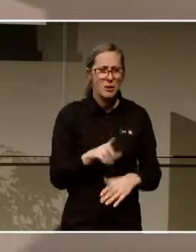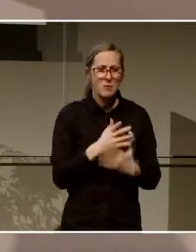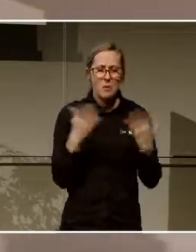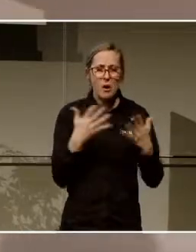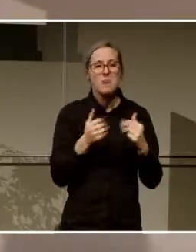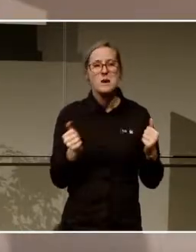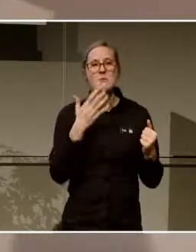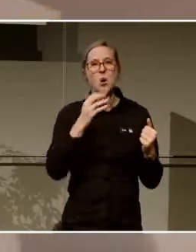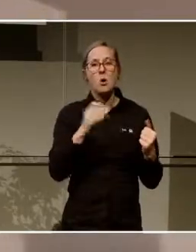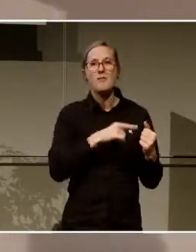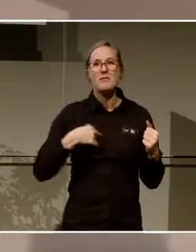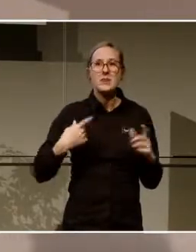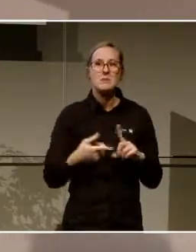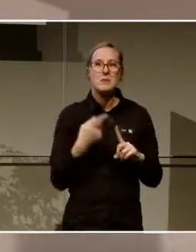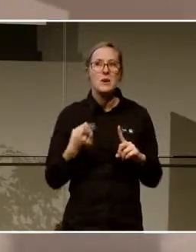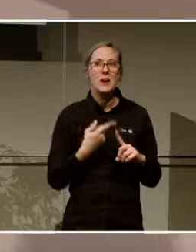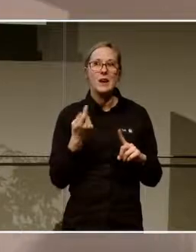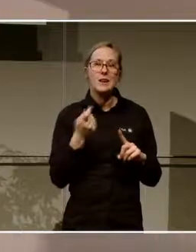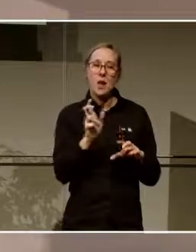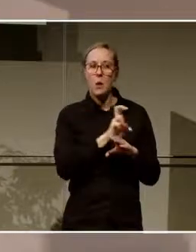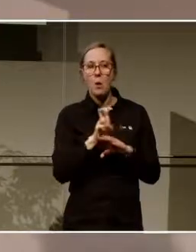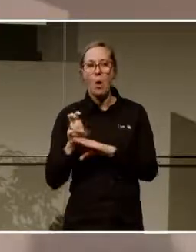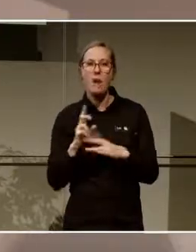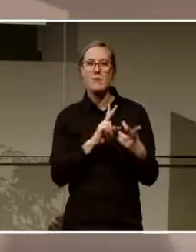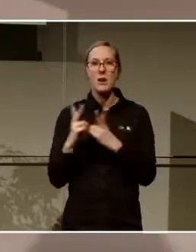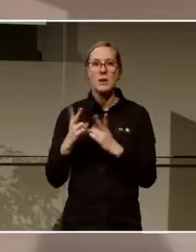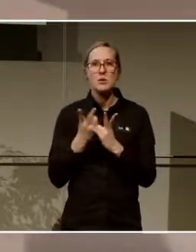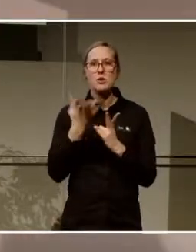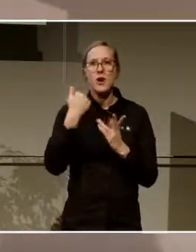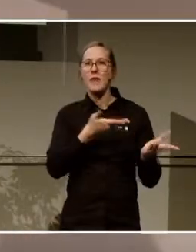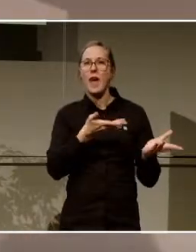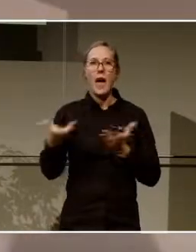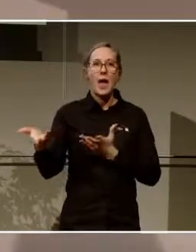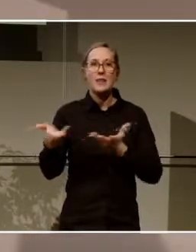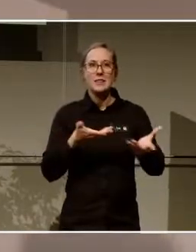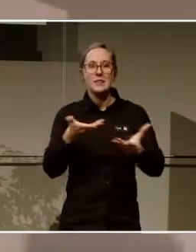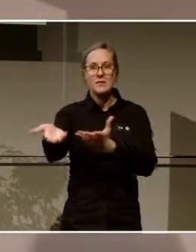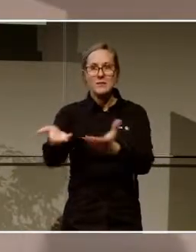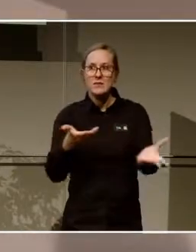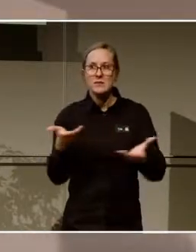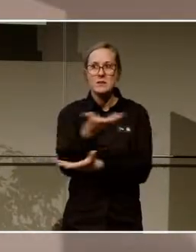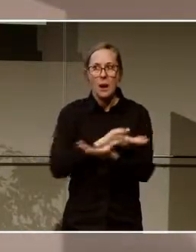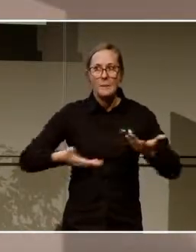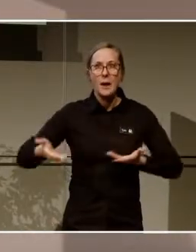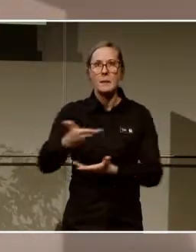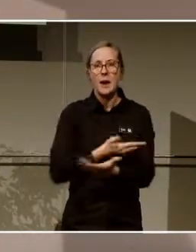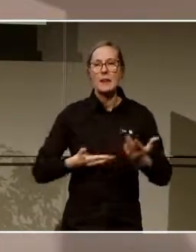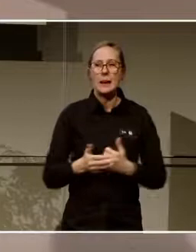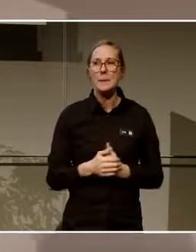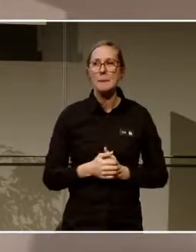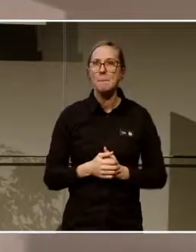vi börjar pejla in varann lite. Vad gör ni så att vi också kan hänvisa till varann och samarbeta bättre och få synergieffekter?